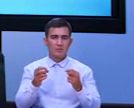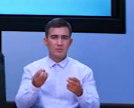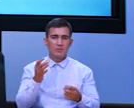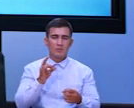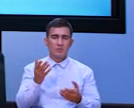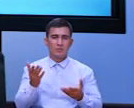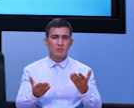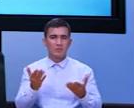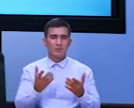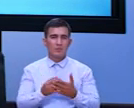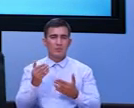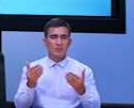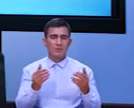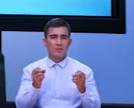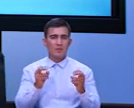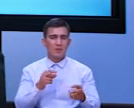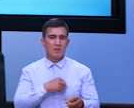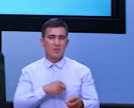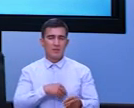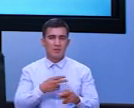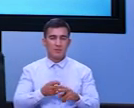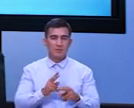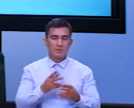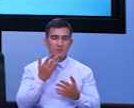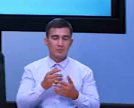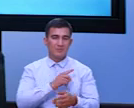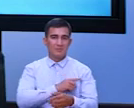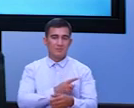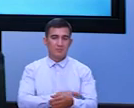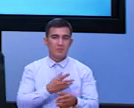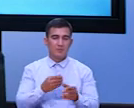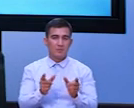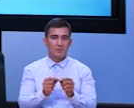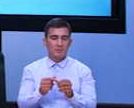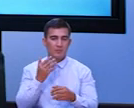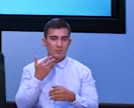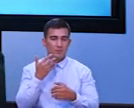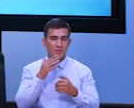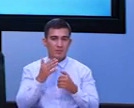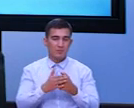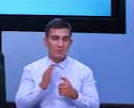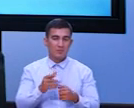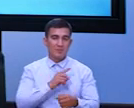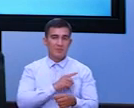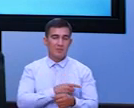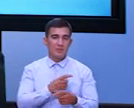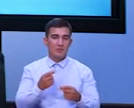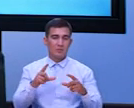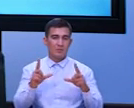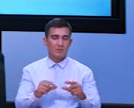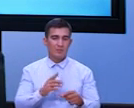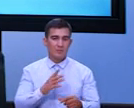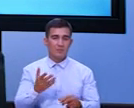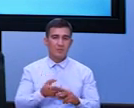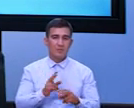Sharchalar orasidagi masofani o'zgartirganda ta'sir kuchi kamayganini sezdi. Va zaryadlar miqdorini